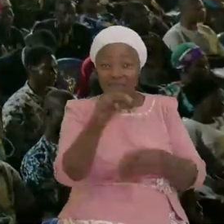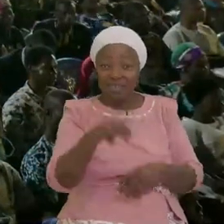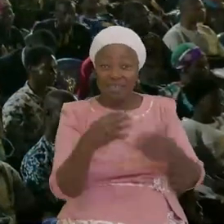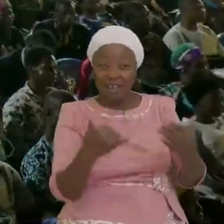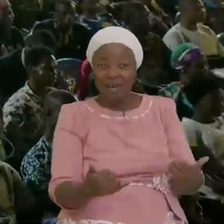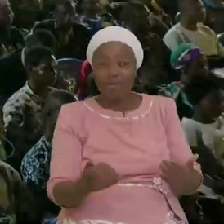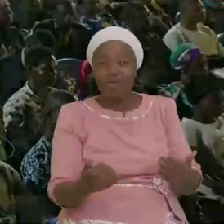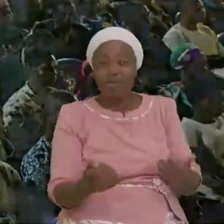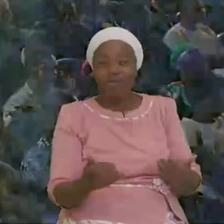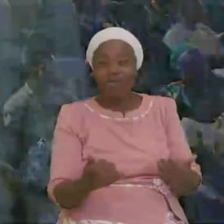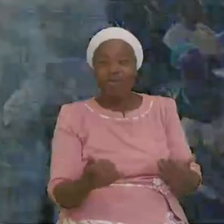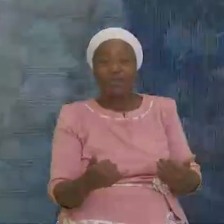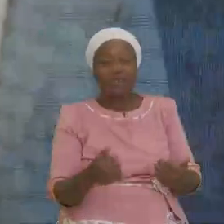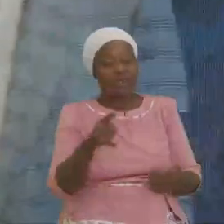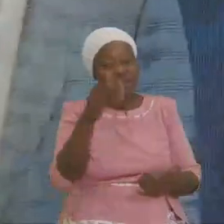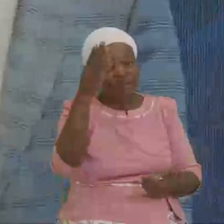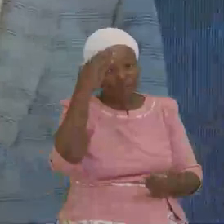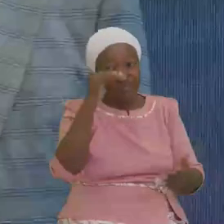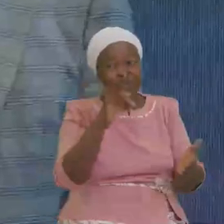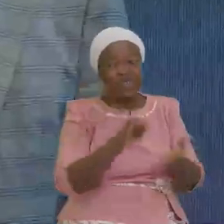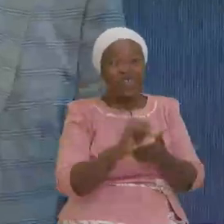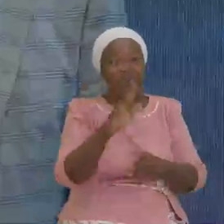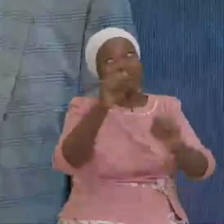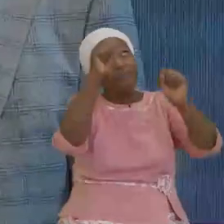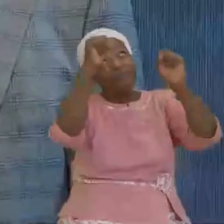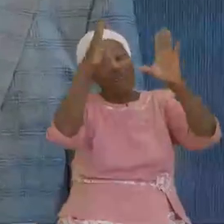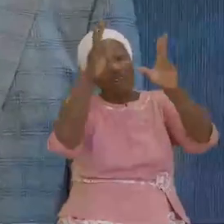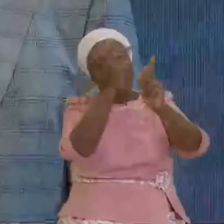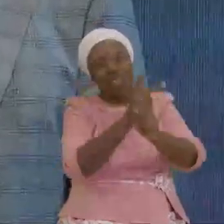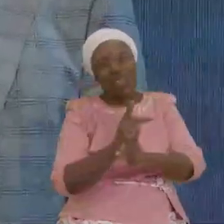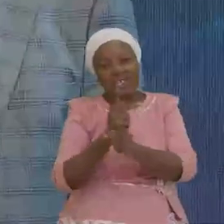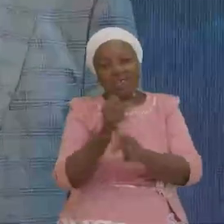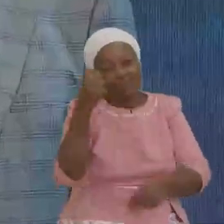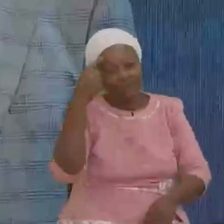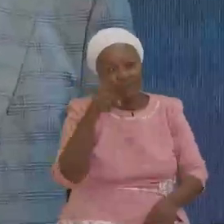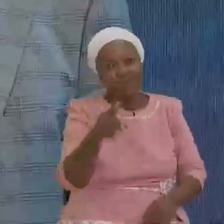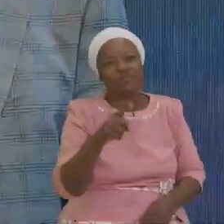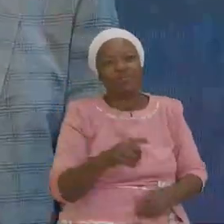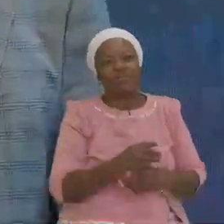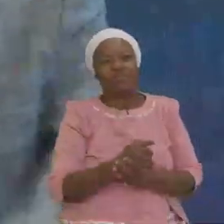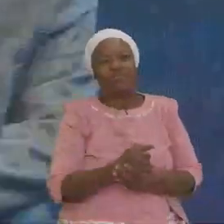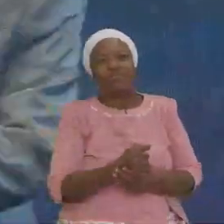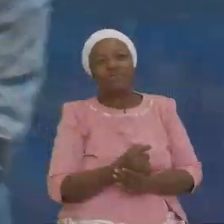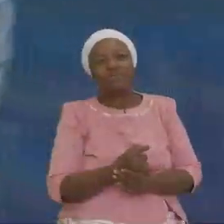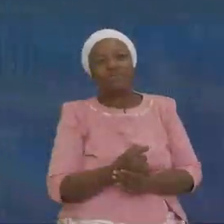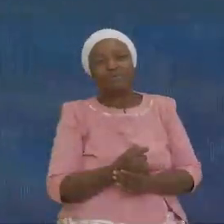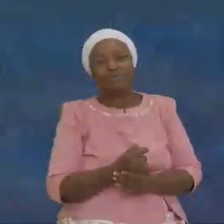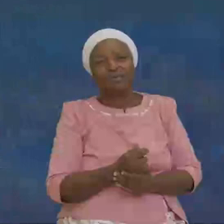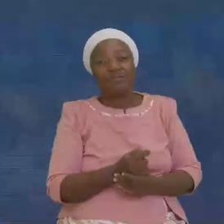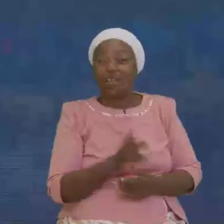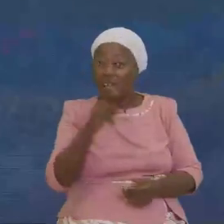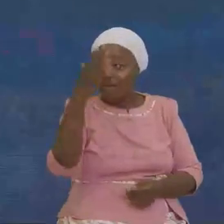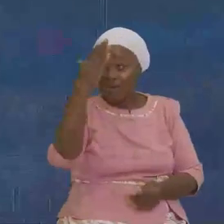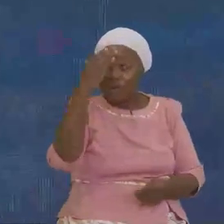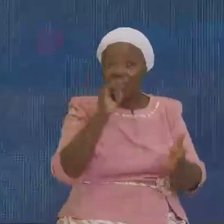venue. Tout ce dont vous aurez besoin maintenant, tu sais que ton Père prend